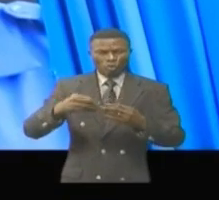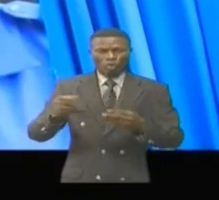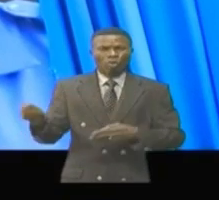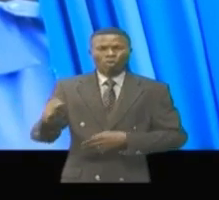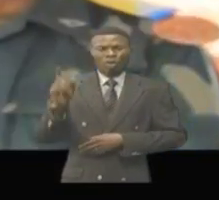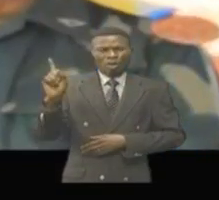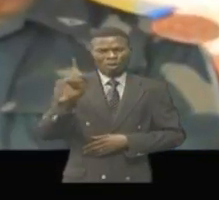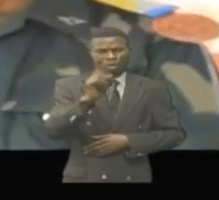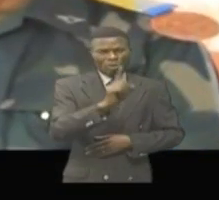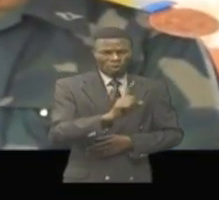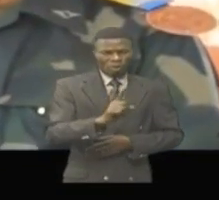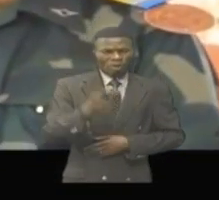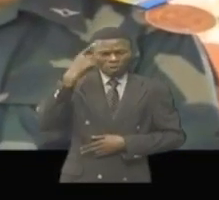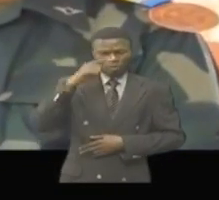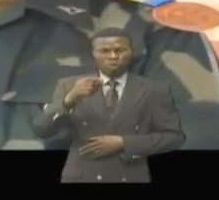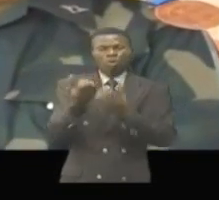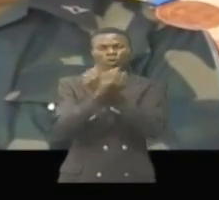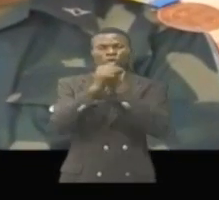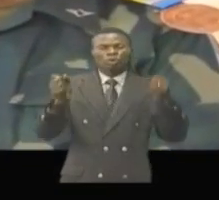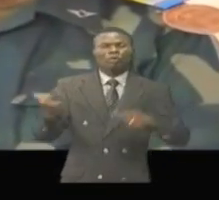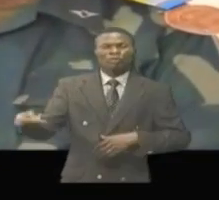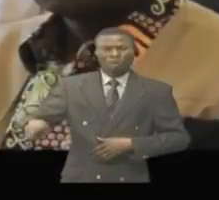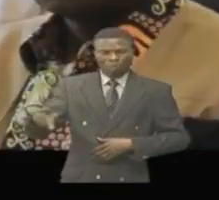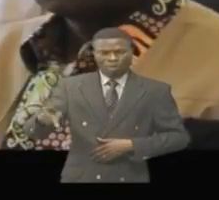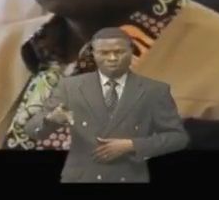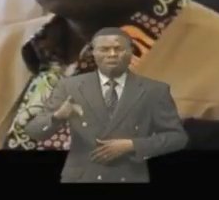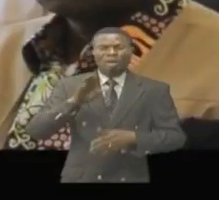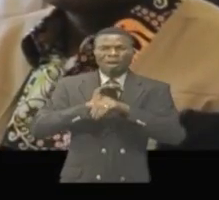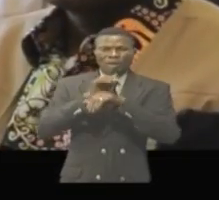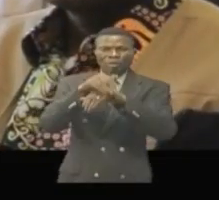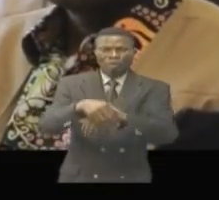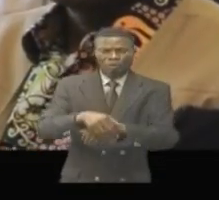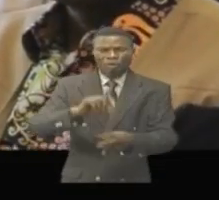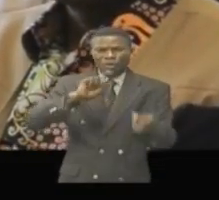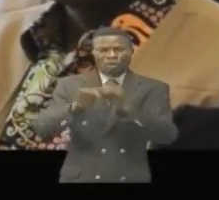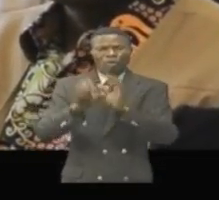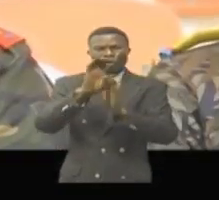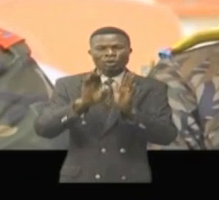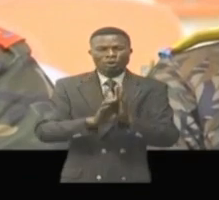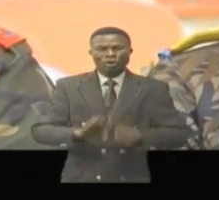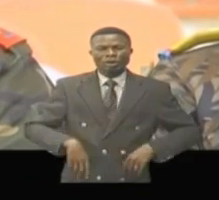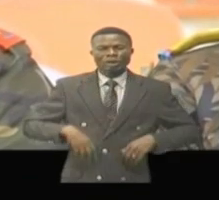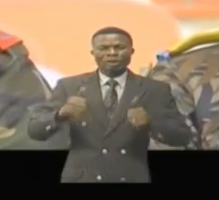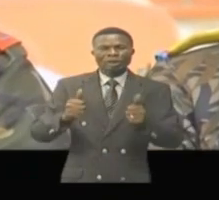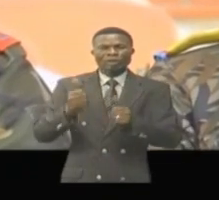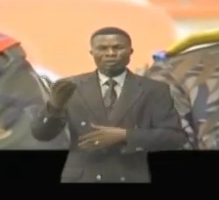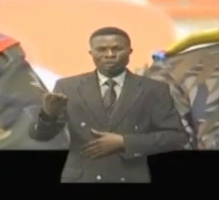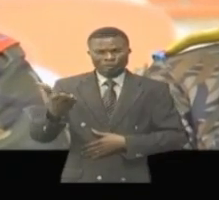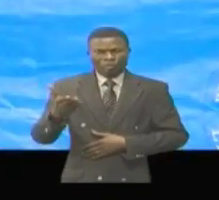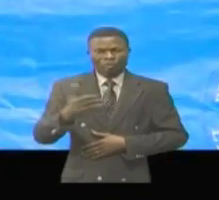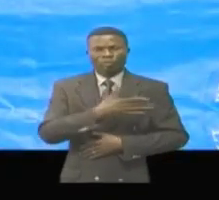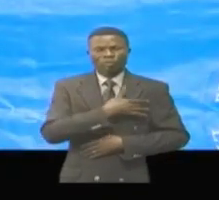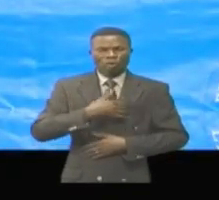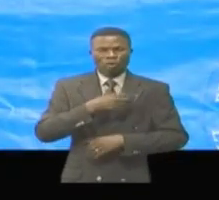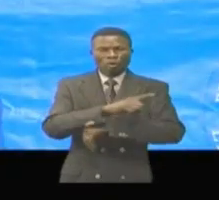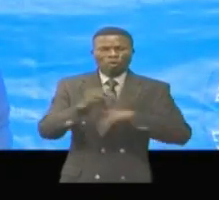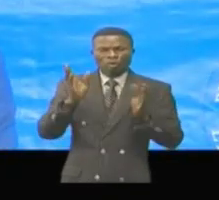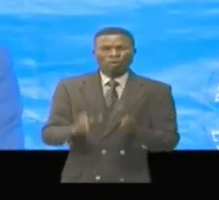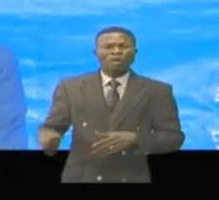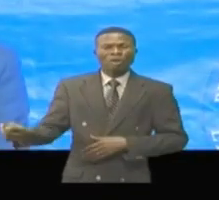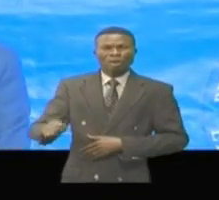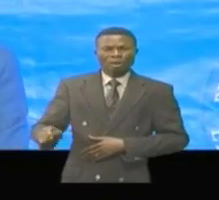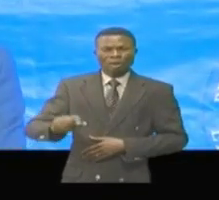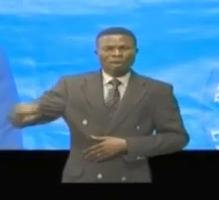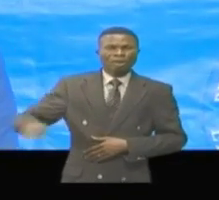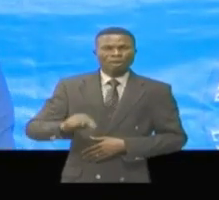L'objectif est de désenclaver les territoires et contribuer à l'amélioration des conditions de vie. Au nom des administrateurs de territoire,